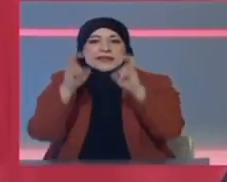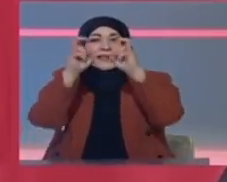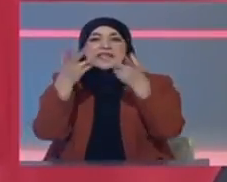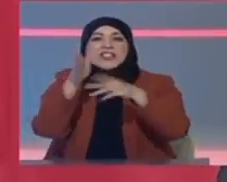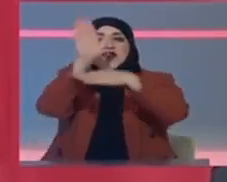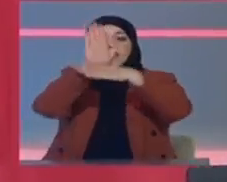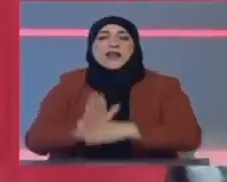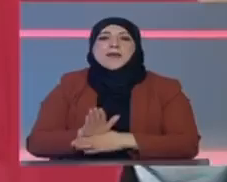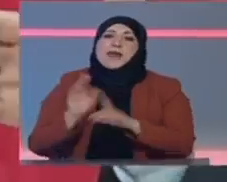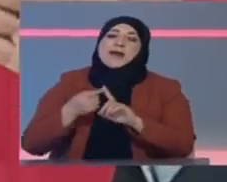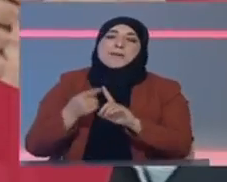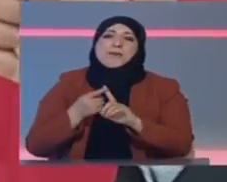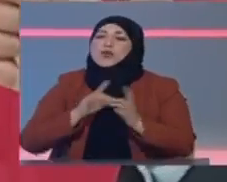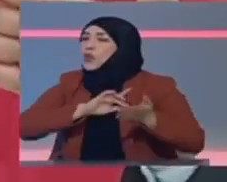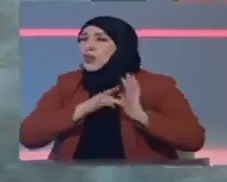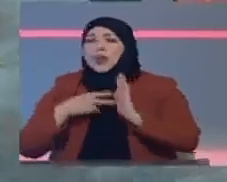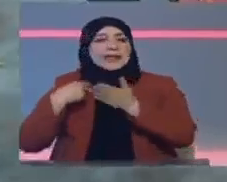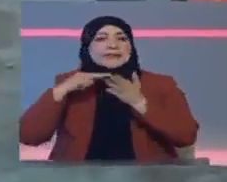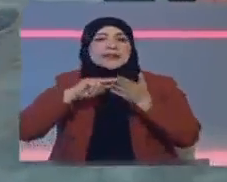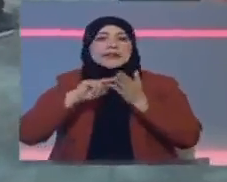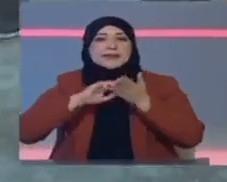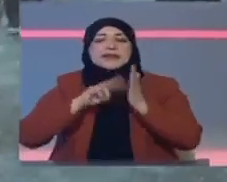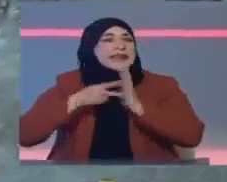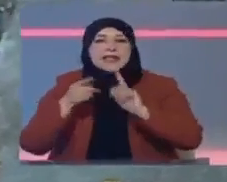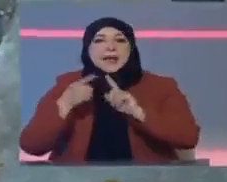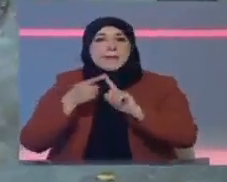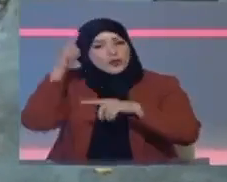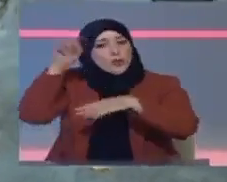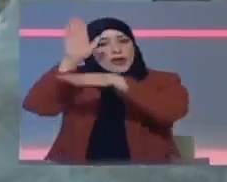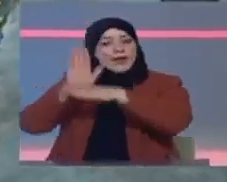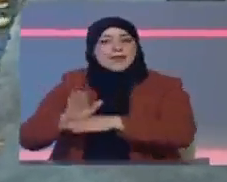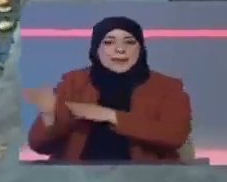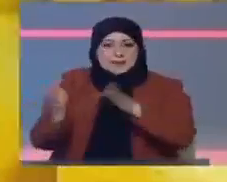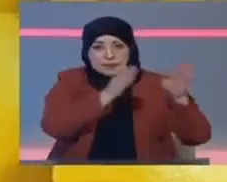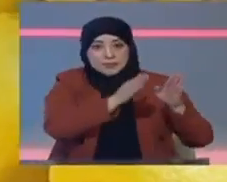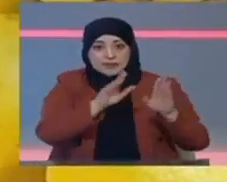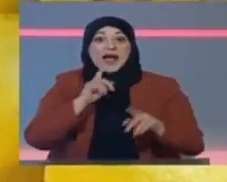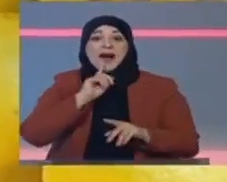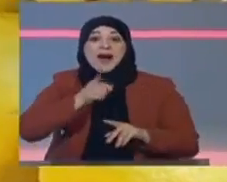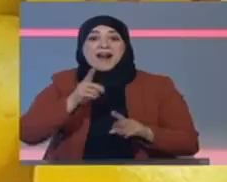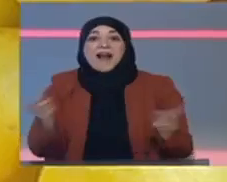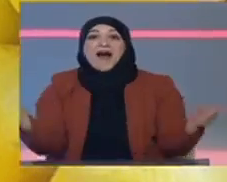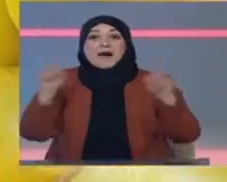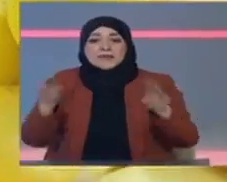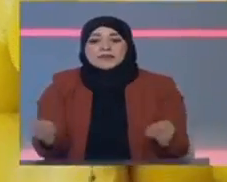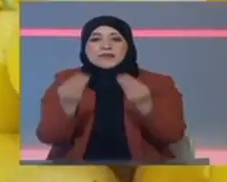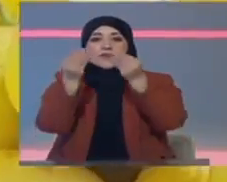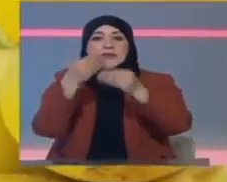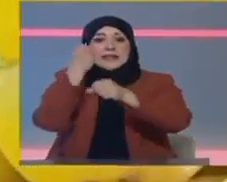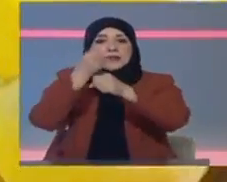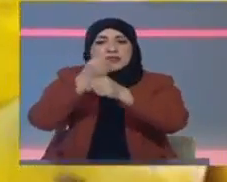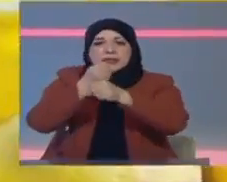من خلال كل الاليات اللي موجوده وبعد اتخاذ القرار وسنه في عمليه السوق وردت على بين القطاع اه كمياتها من